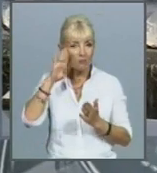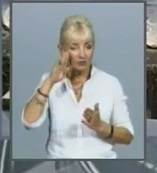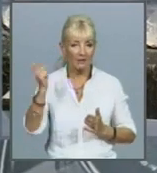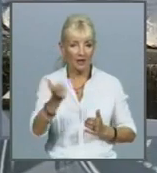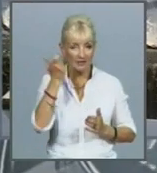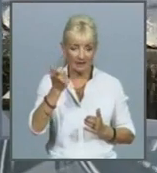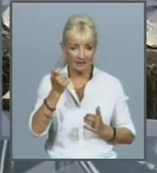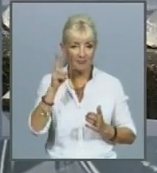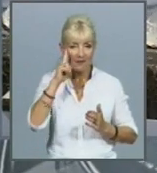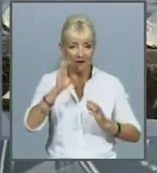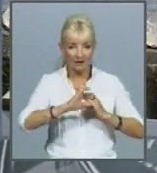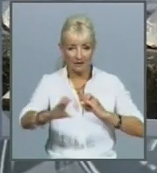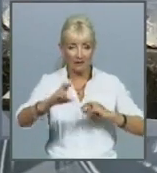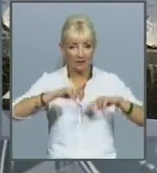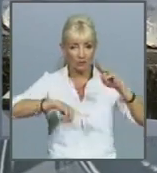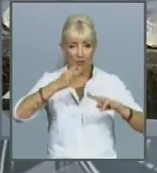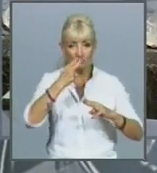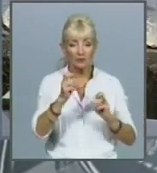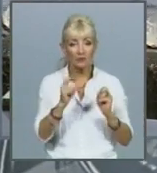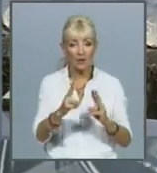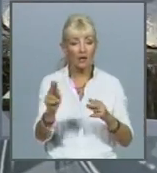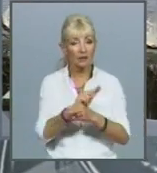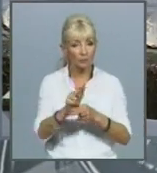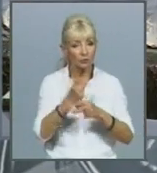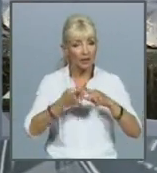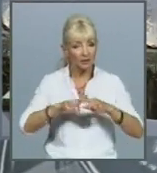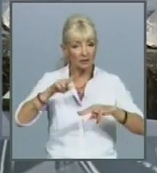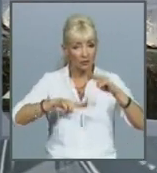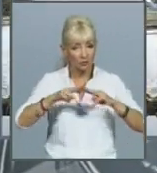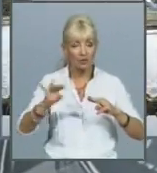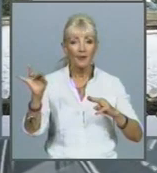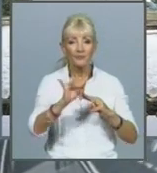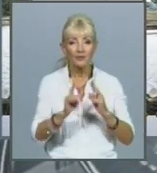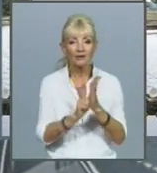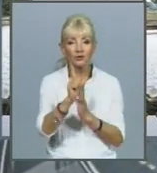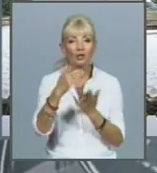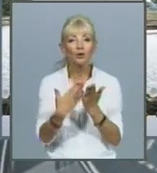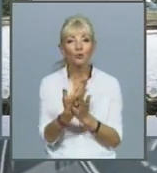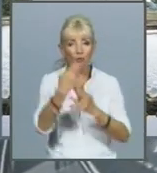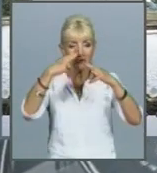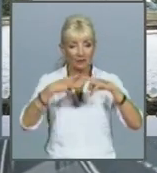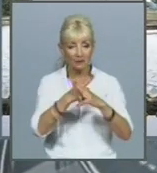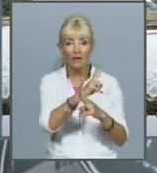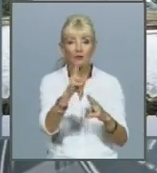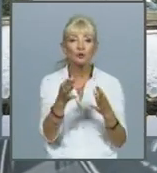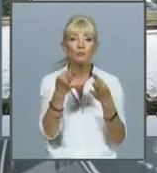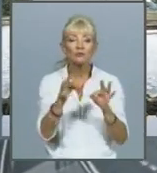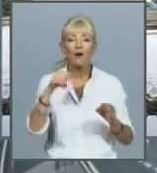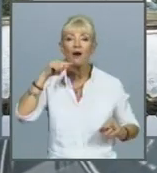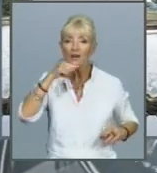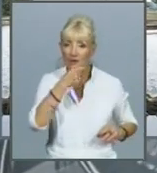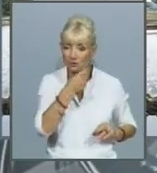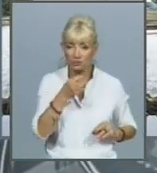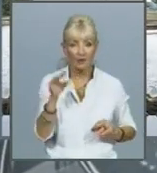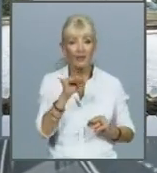каналізаційних споруд. Він передбачає як реконструкцію даних споруд, так і впровадження нових технологій, які дозволять економічно і